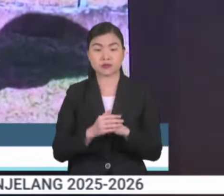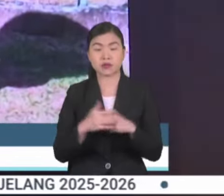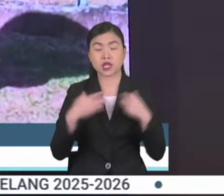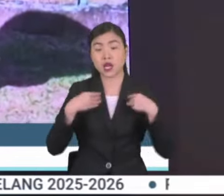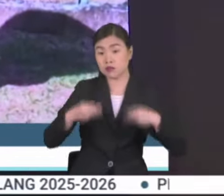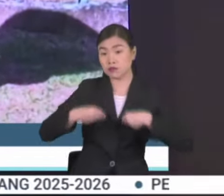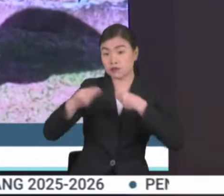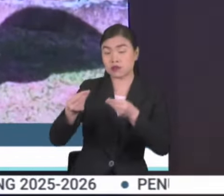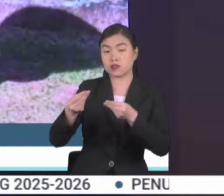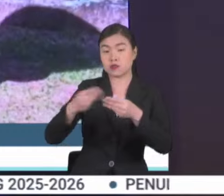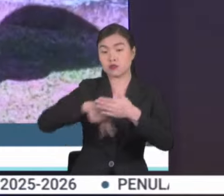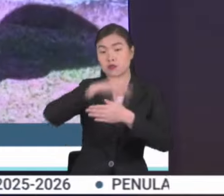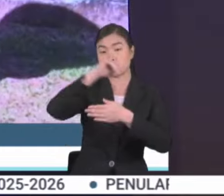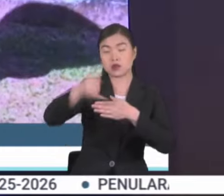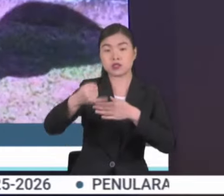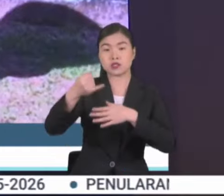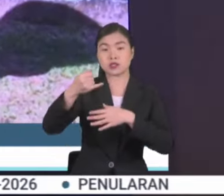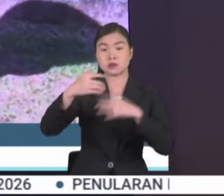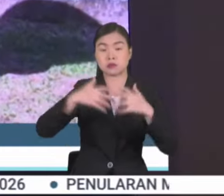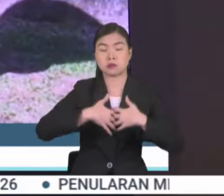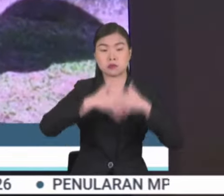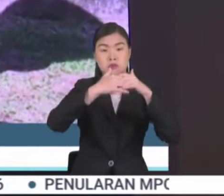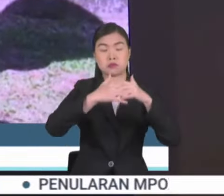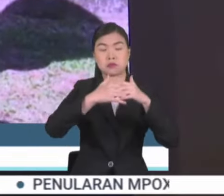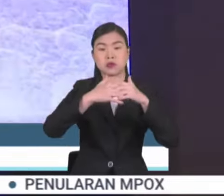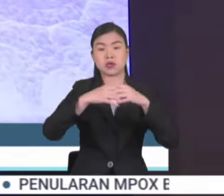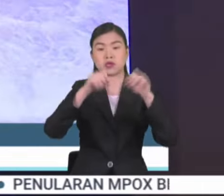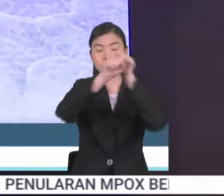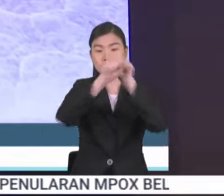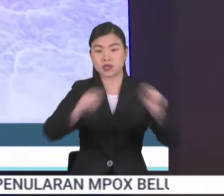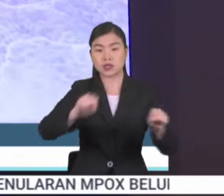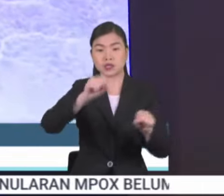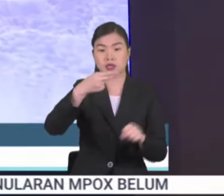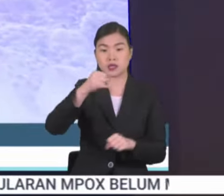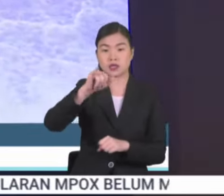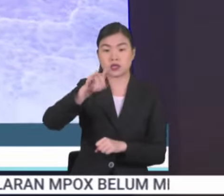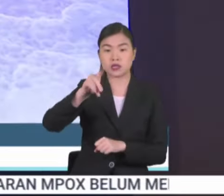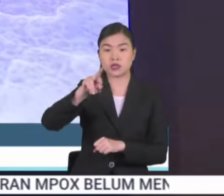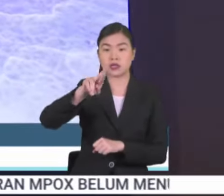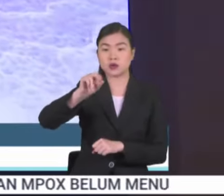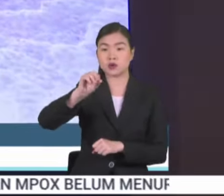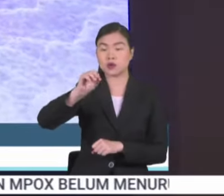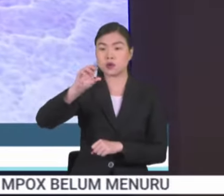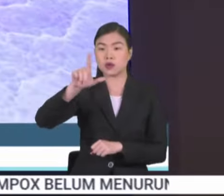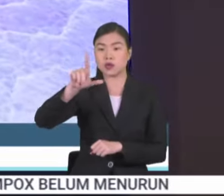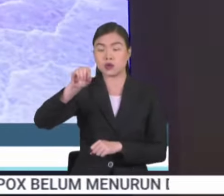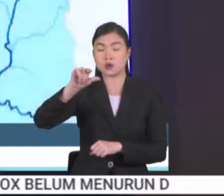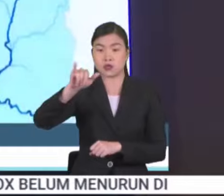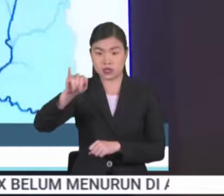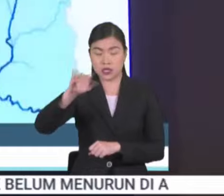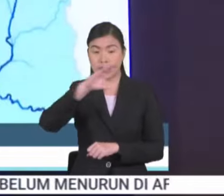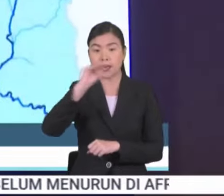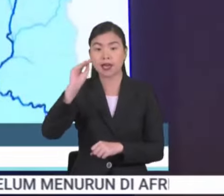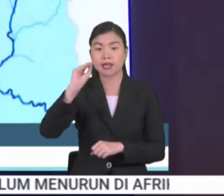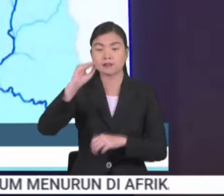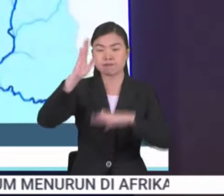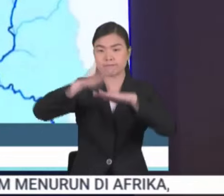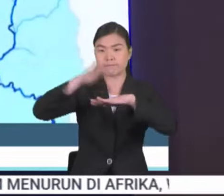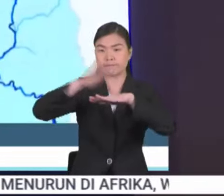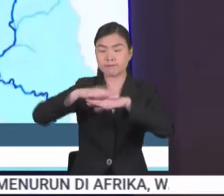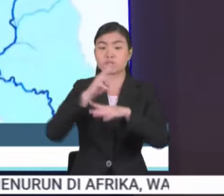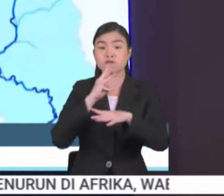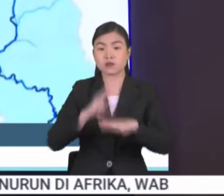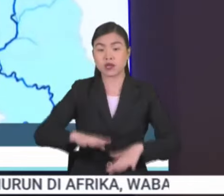diserahkan projek pembinaan stesen hidrologi, telemetri untuk program ramalan dan amaran banjir fasa 2